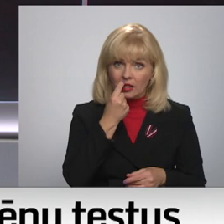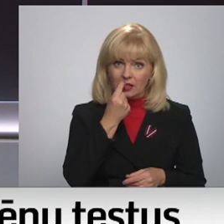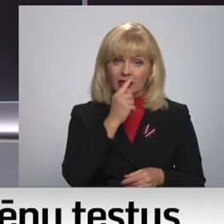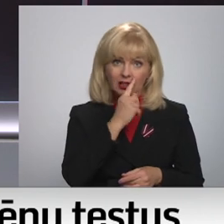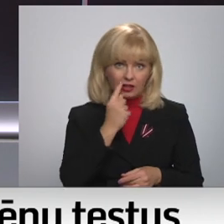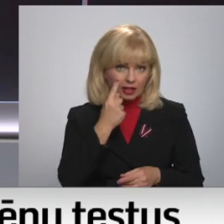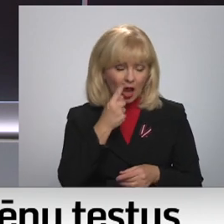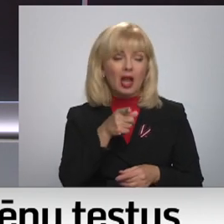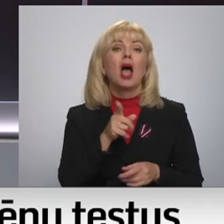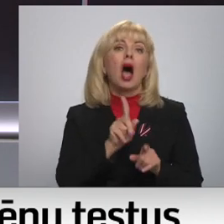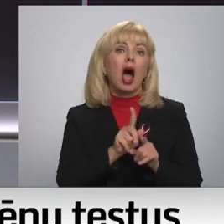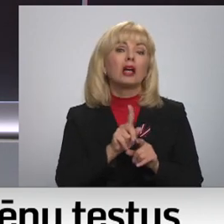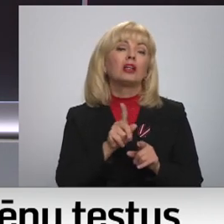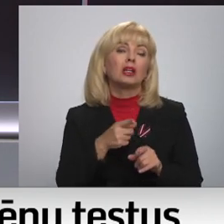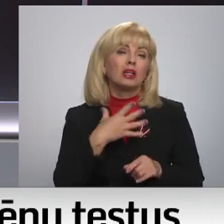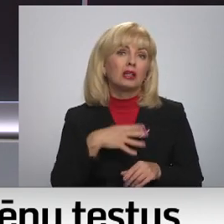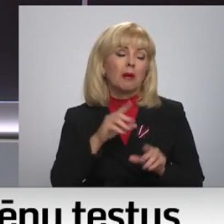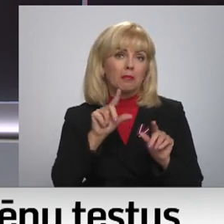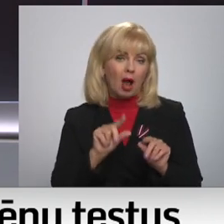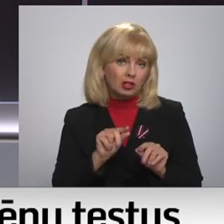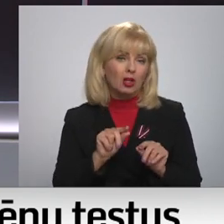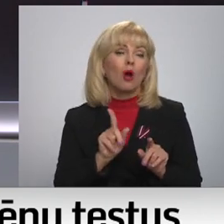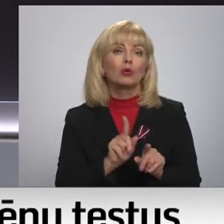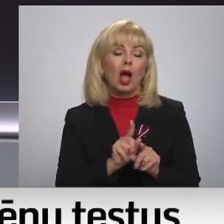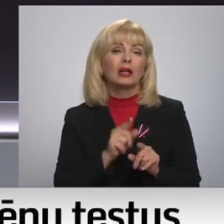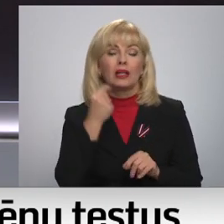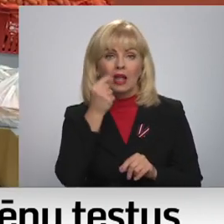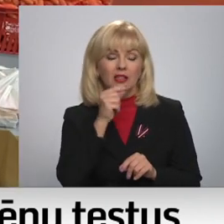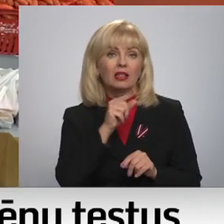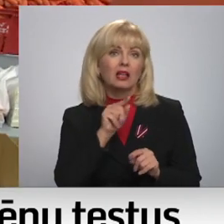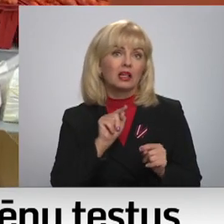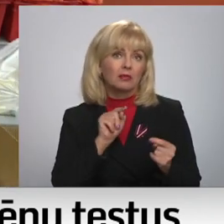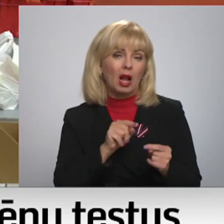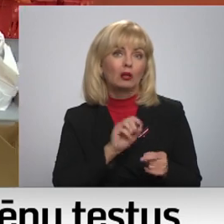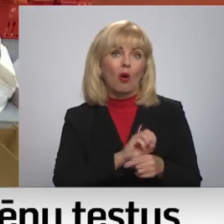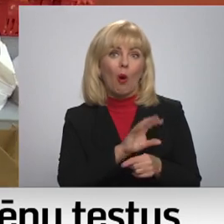arī pret Covid-19 vakcinētos. Vairāk Vitāns Strate.